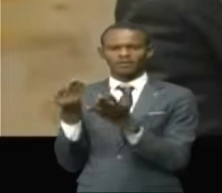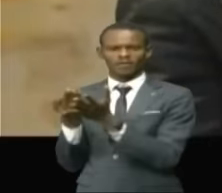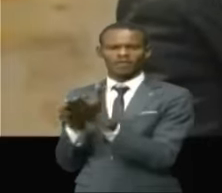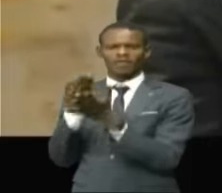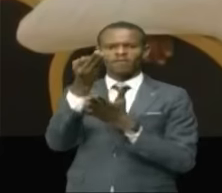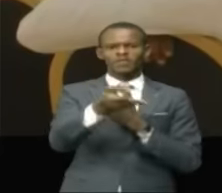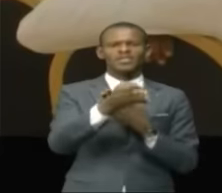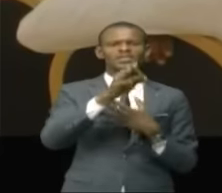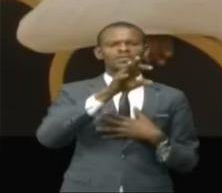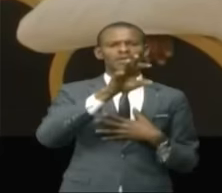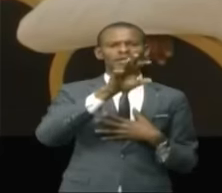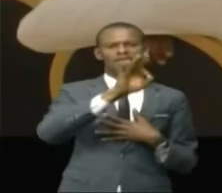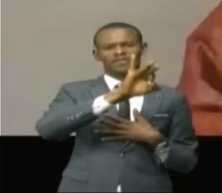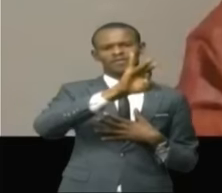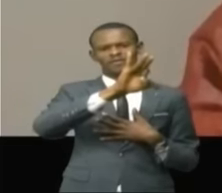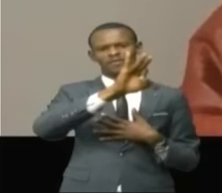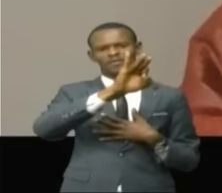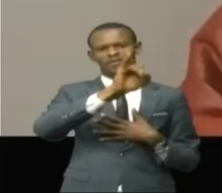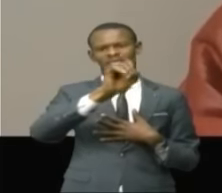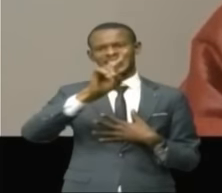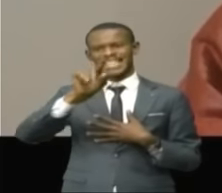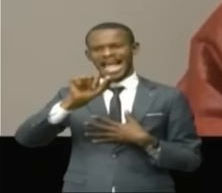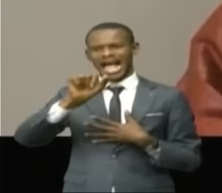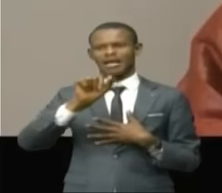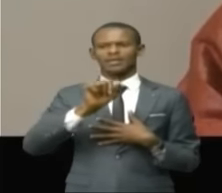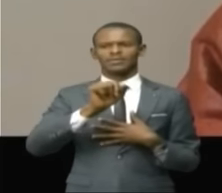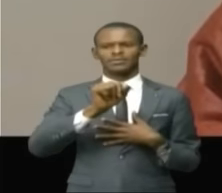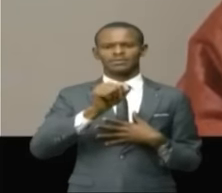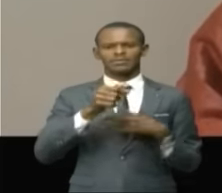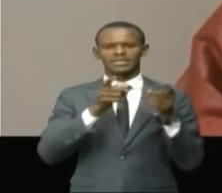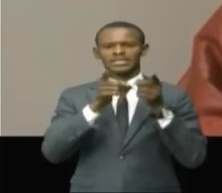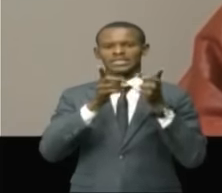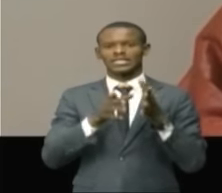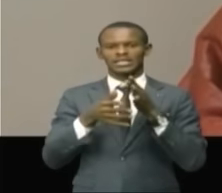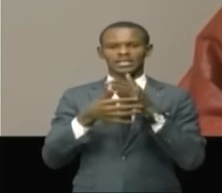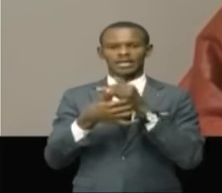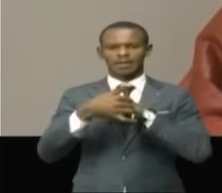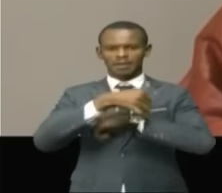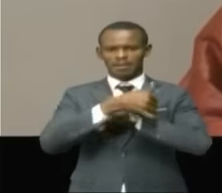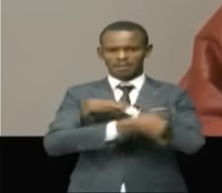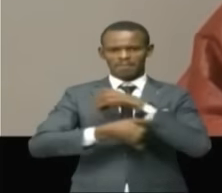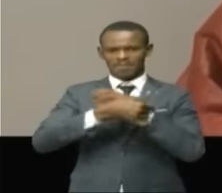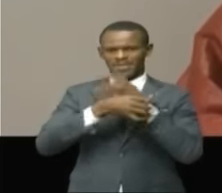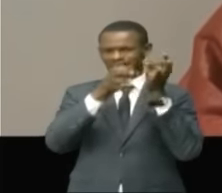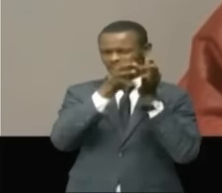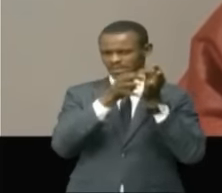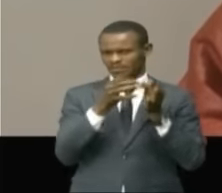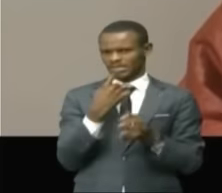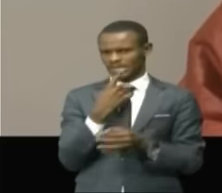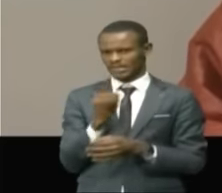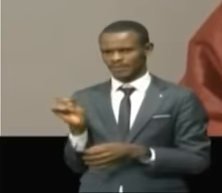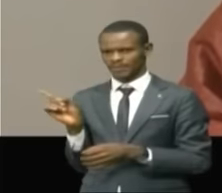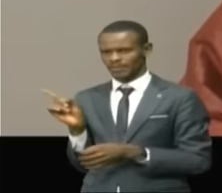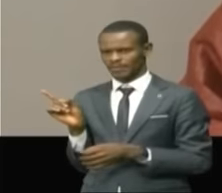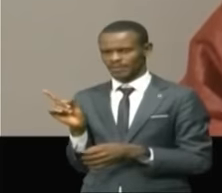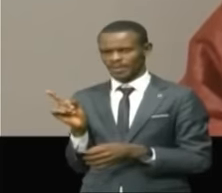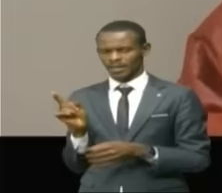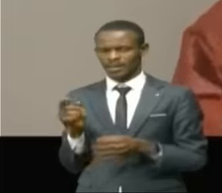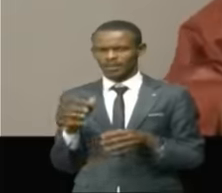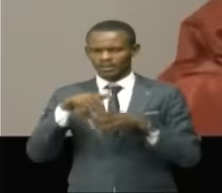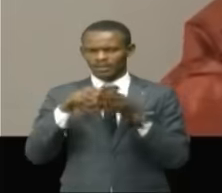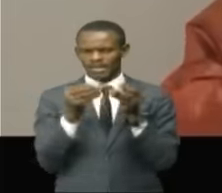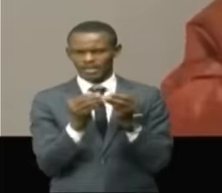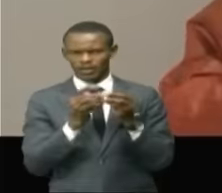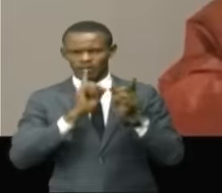du directeur pays du FIDA. Au terme des deux jours, nous avons discuté de ce qui marche, ce qui ne marche pas. Et nous avons insisté sur le fait que